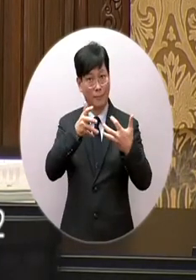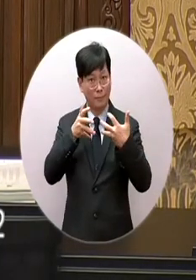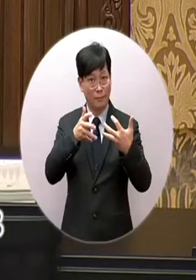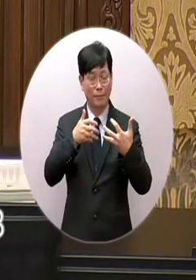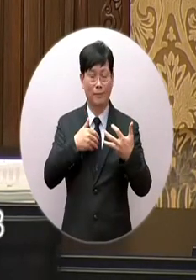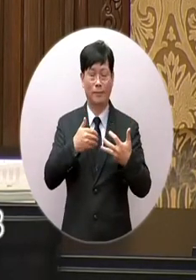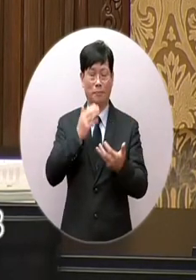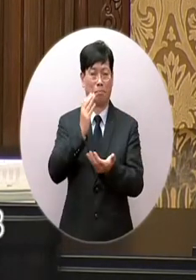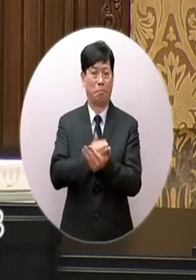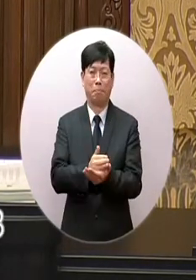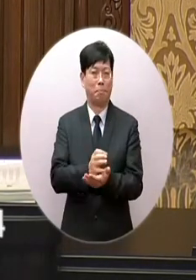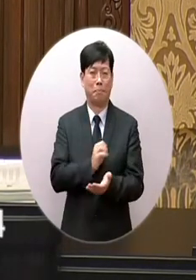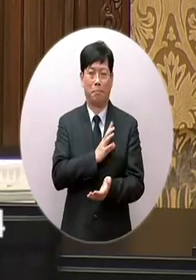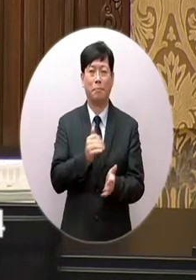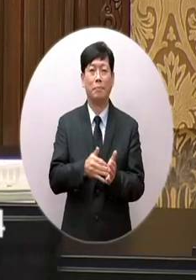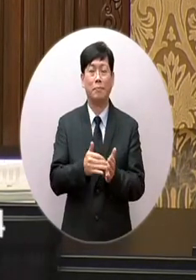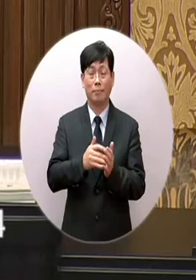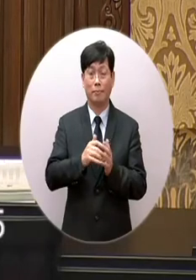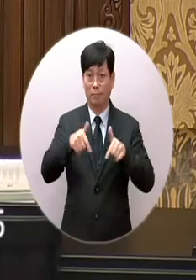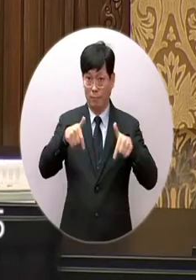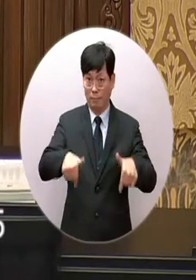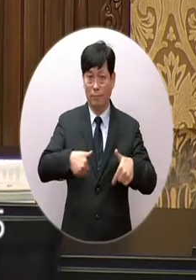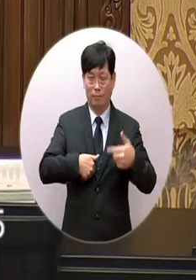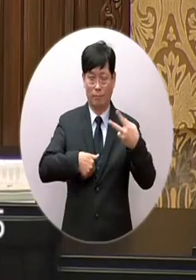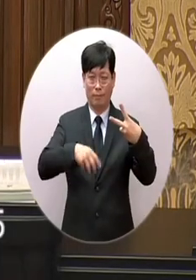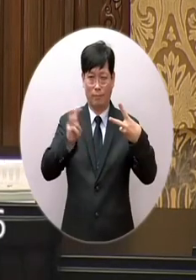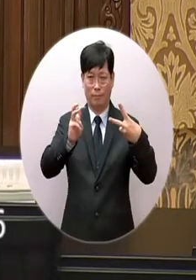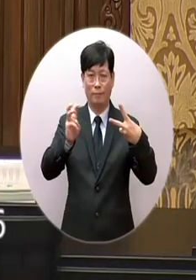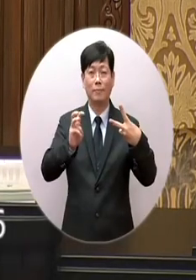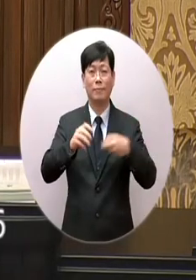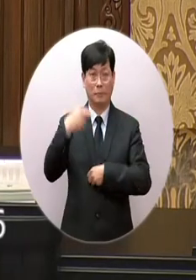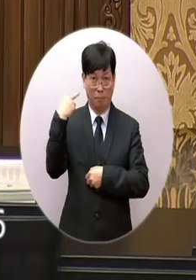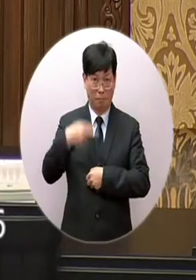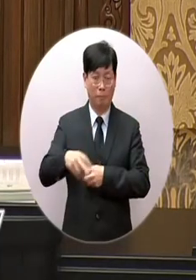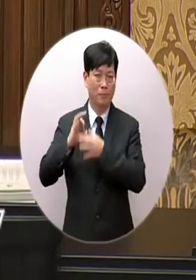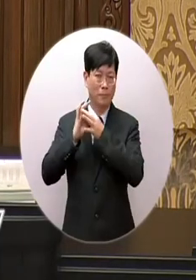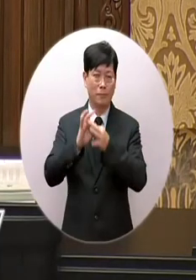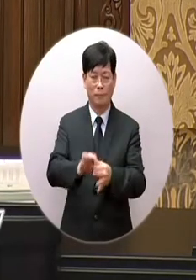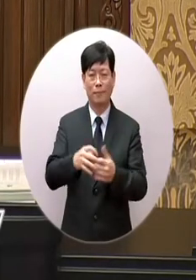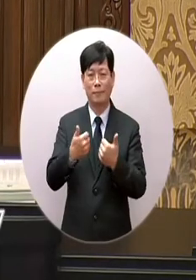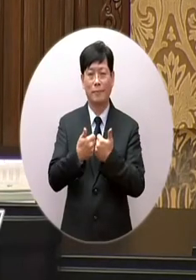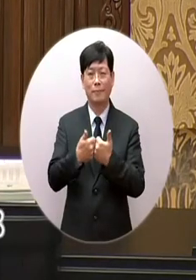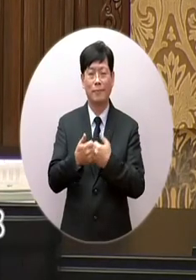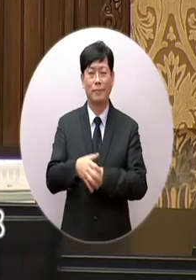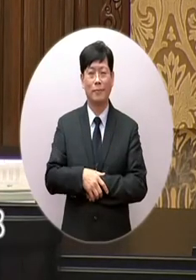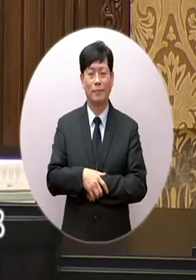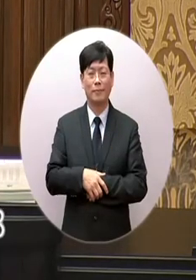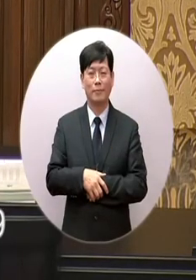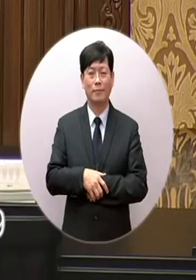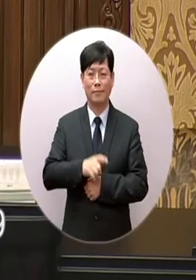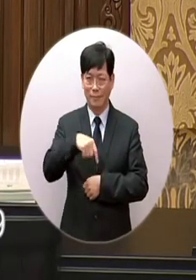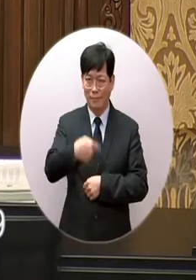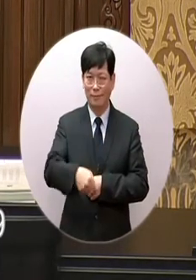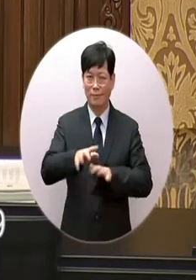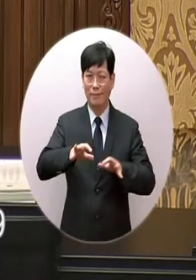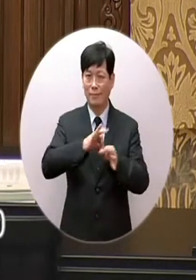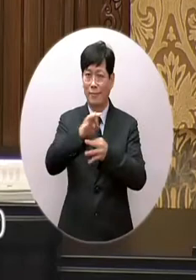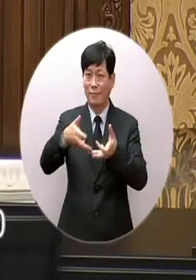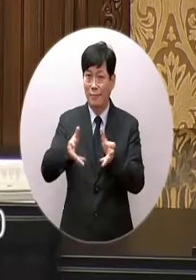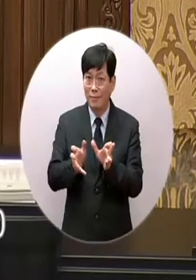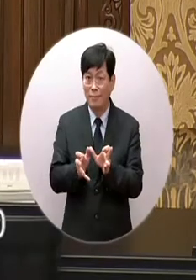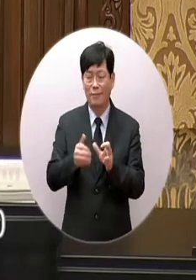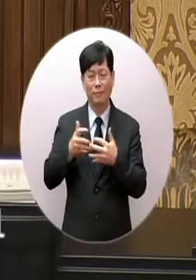行到此为止，下午20:30继续开会。进行经济